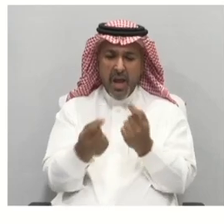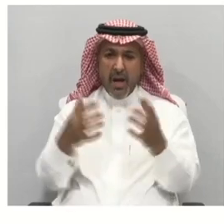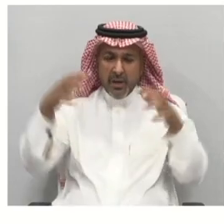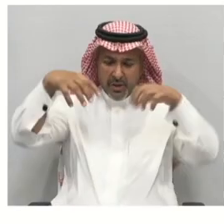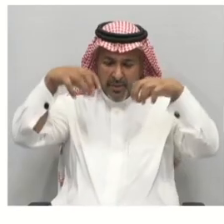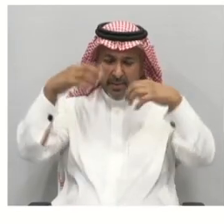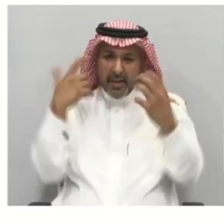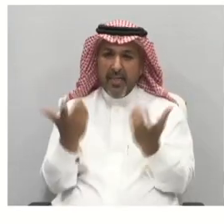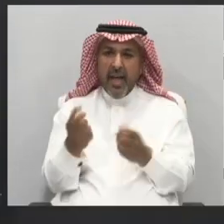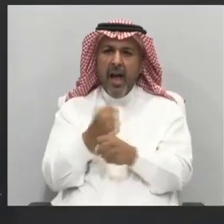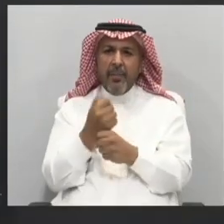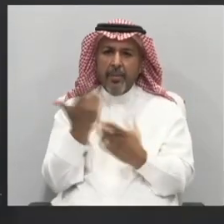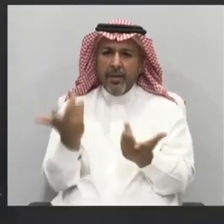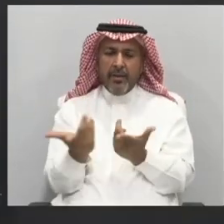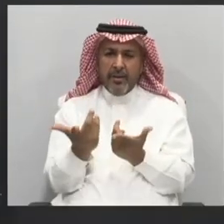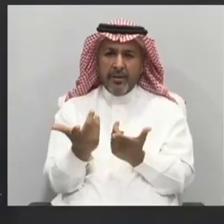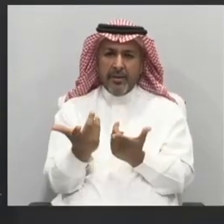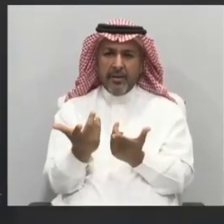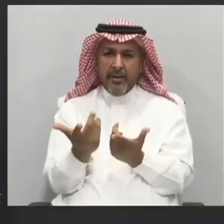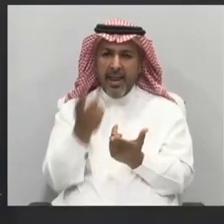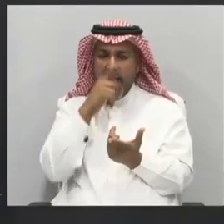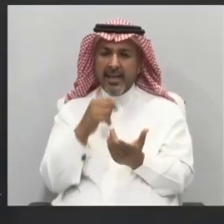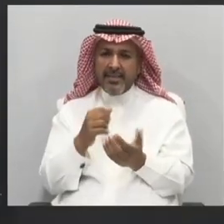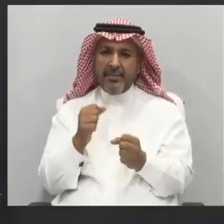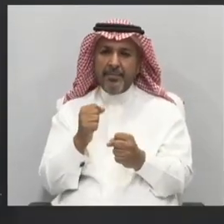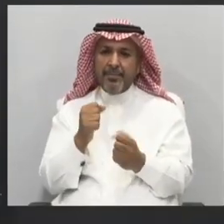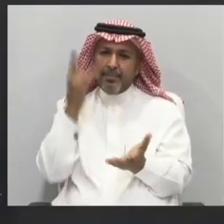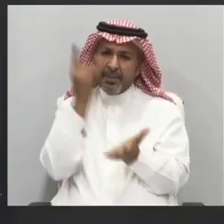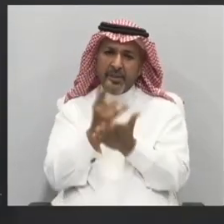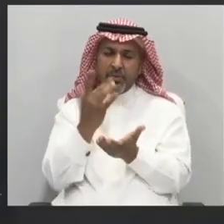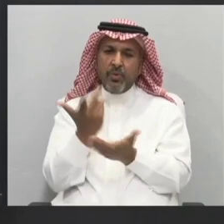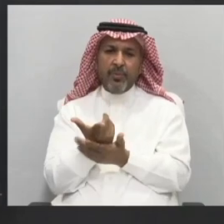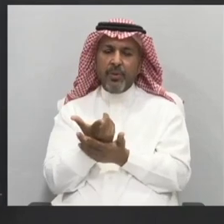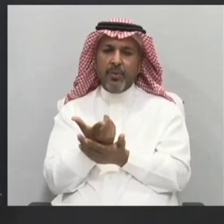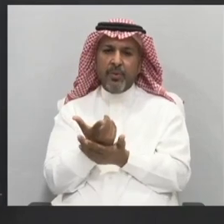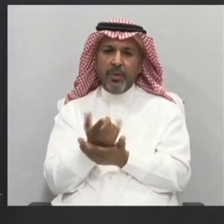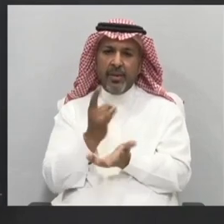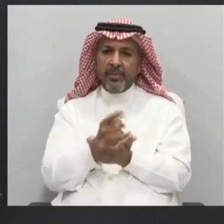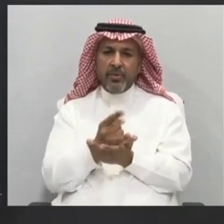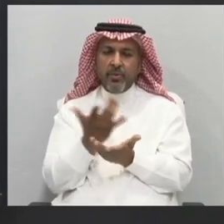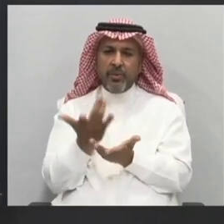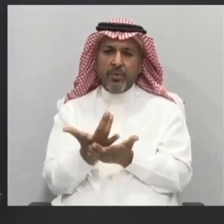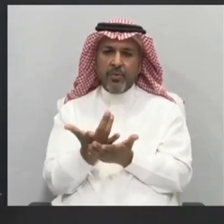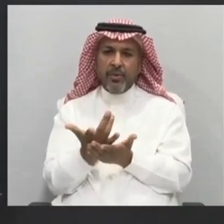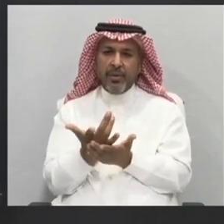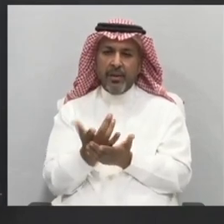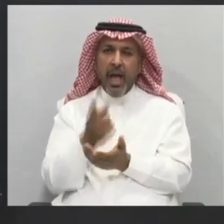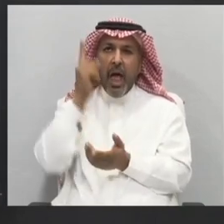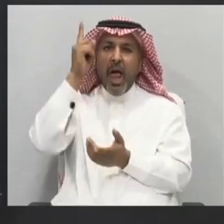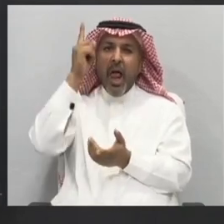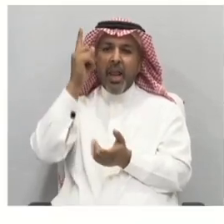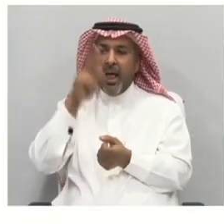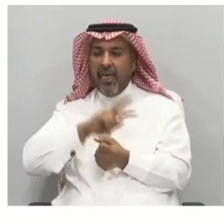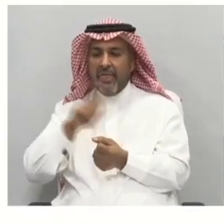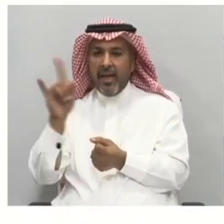ان هذه المخلوقات التي خلقت لا بد من موجد لها من خالق خلق هذه المخلوقات طيب فلا